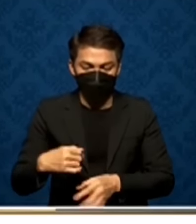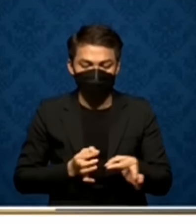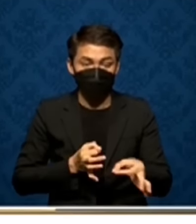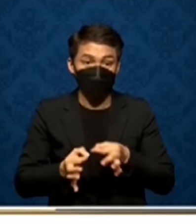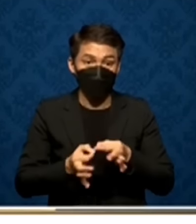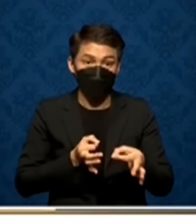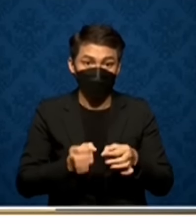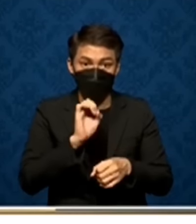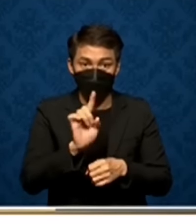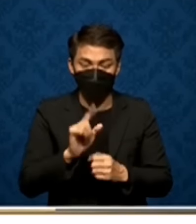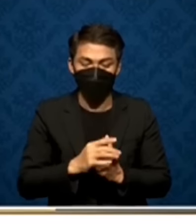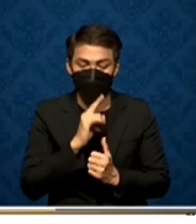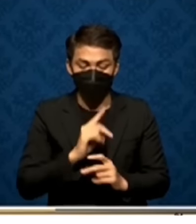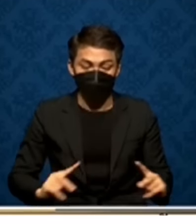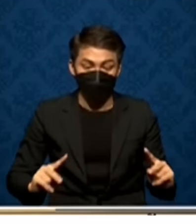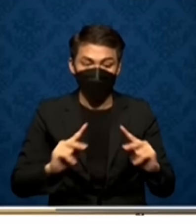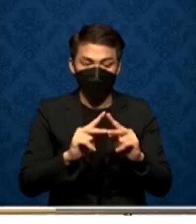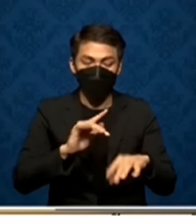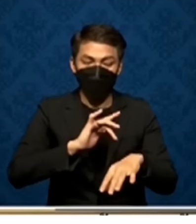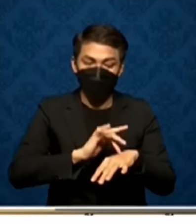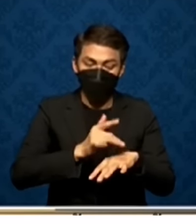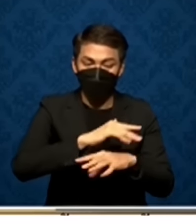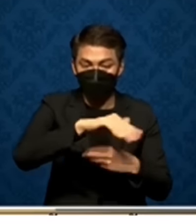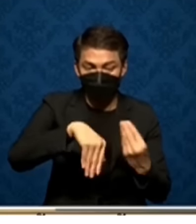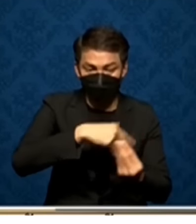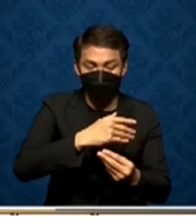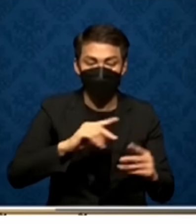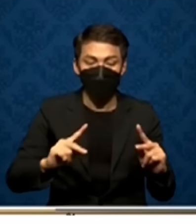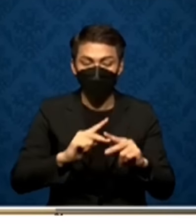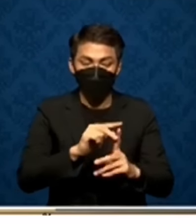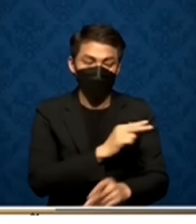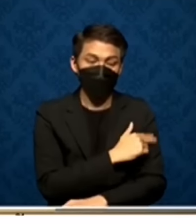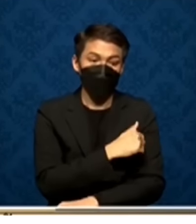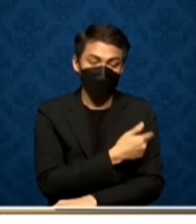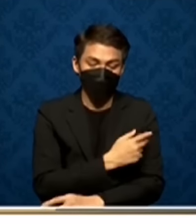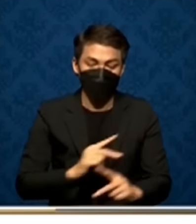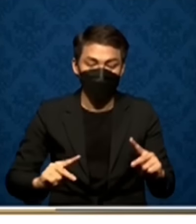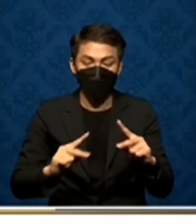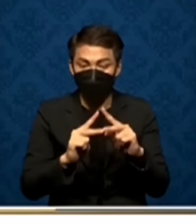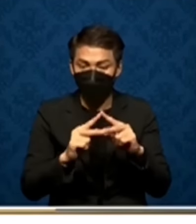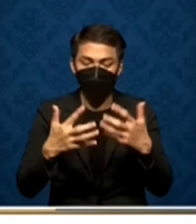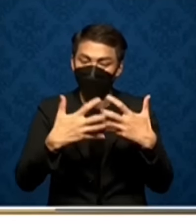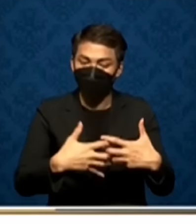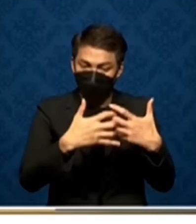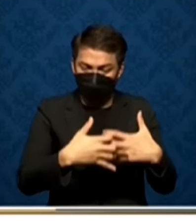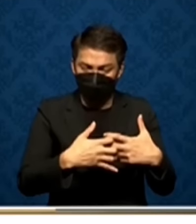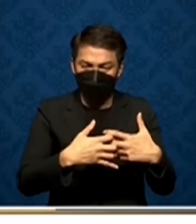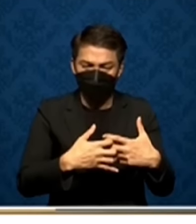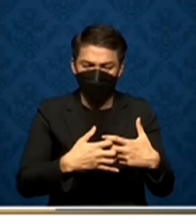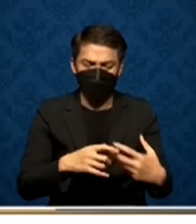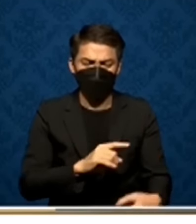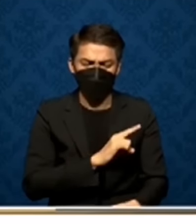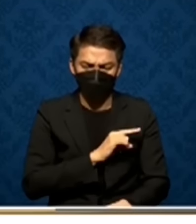เมื่อตั้งกระทรวงทรัพย์กระทรวงสาธารณสุขกระทรวงอุตสาหกรรมหน่วยงานต่างๆไปตรวจสอบแล้วไม่รู้ว่